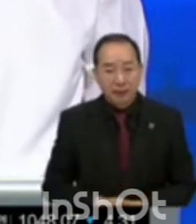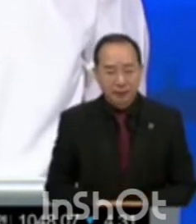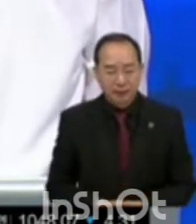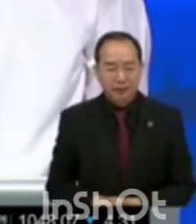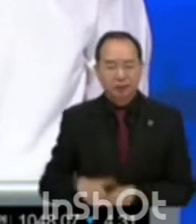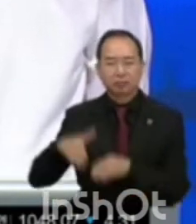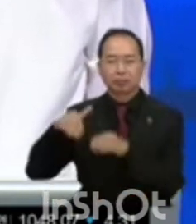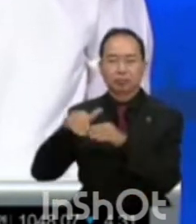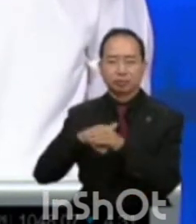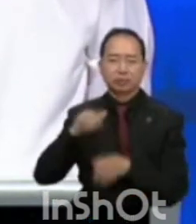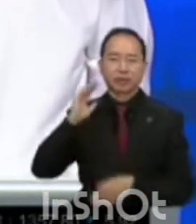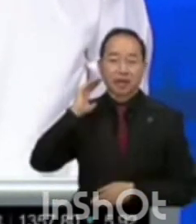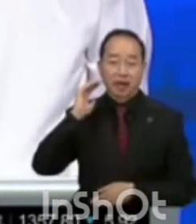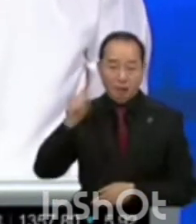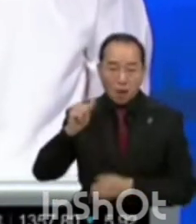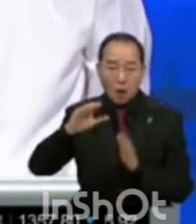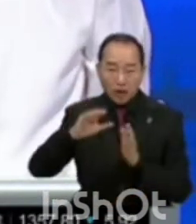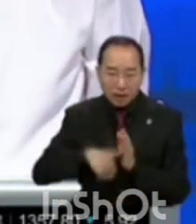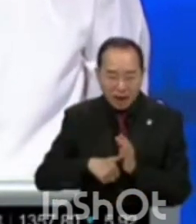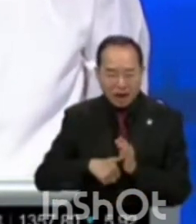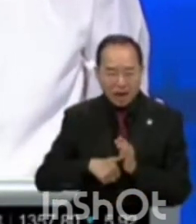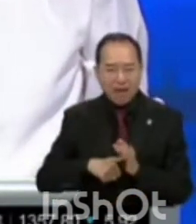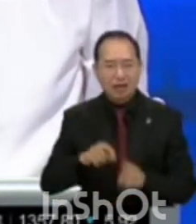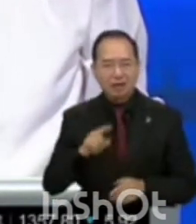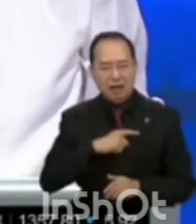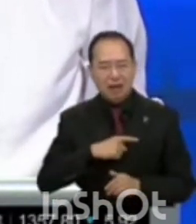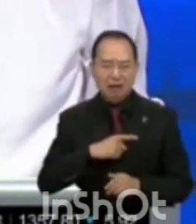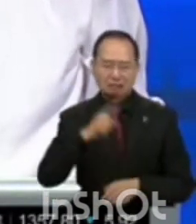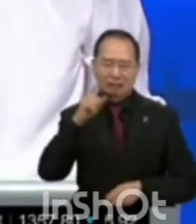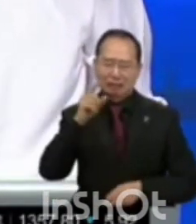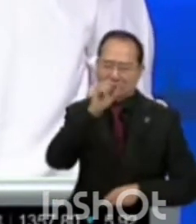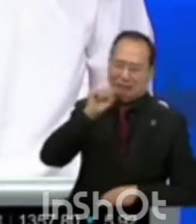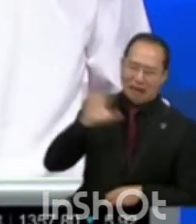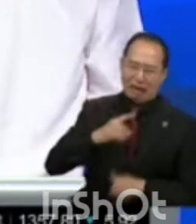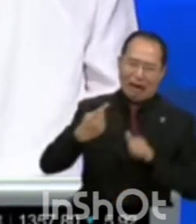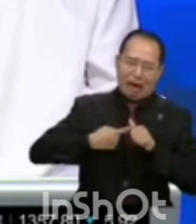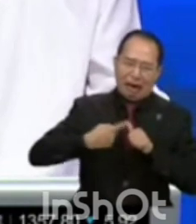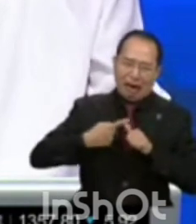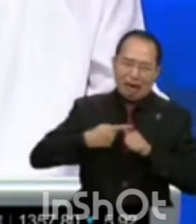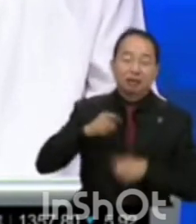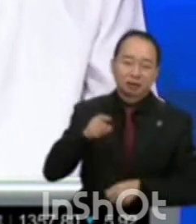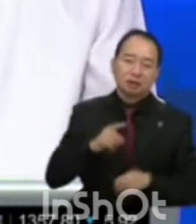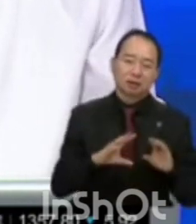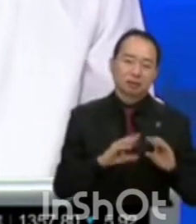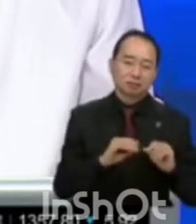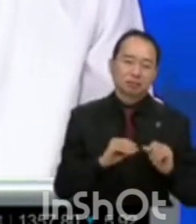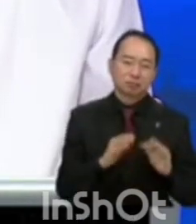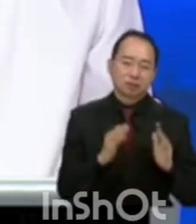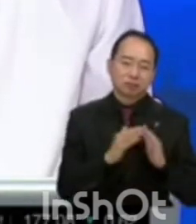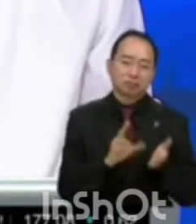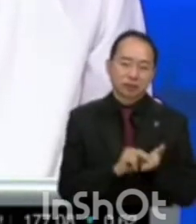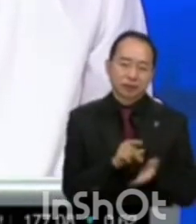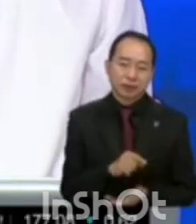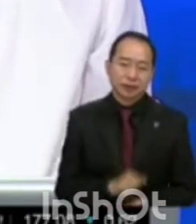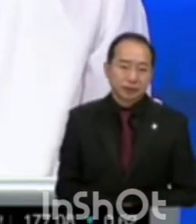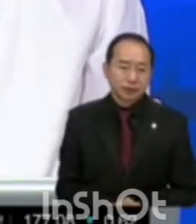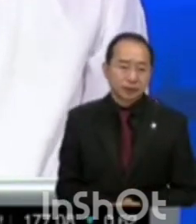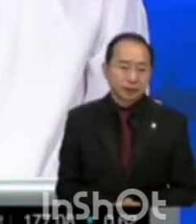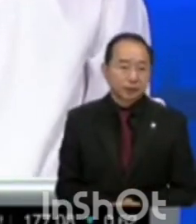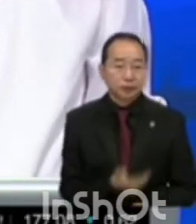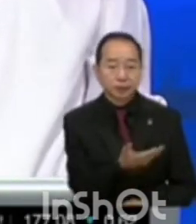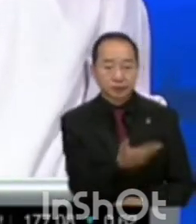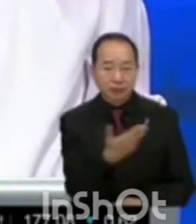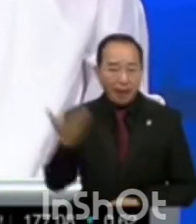정부에서 좀 비판받는 부분도 아마 이 부분이 제일 큰 것 같습니다. 우리 총리 후보님께서는